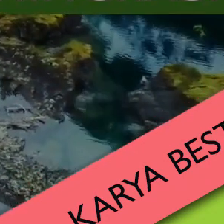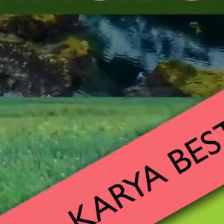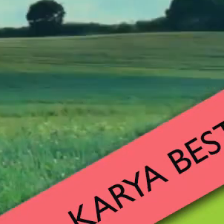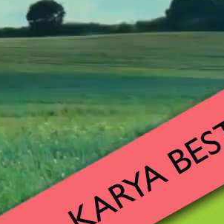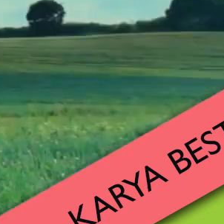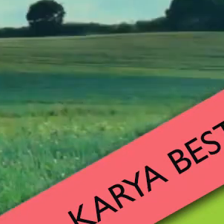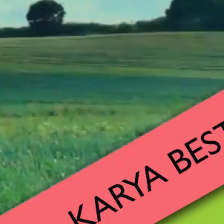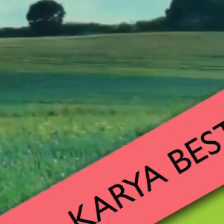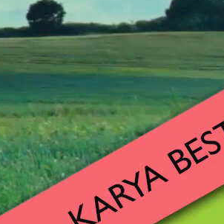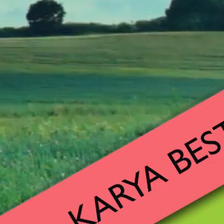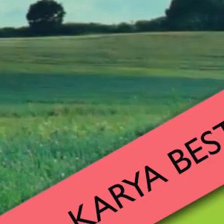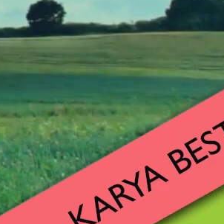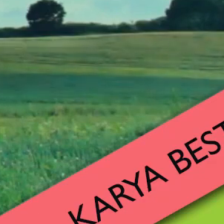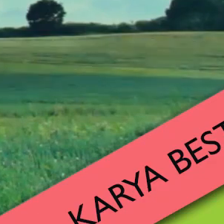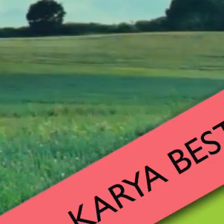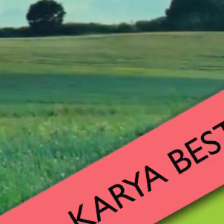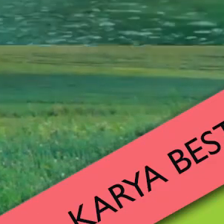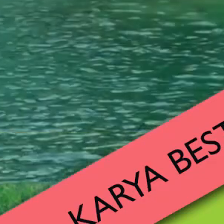hai hai